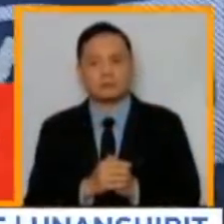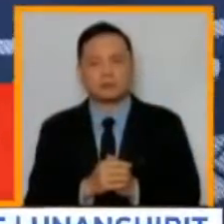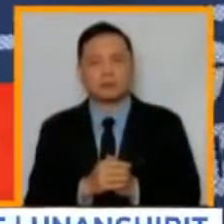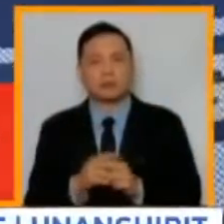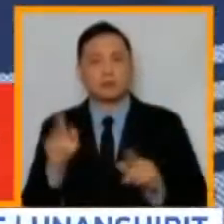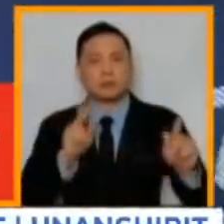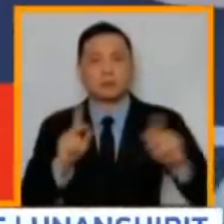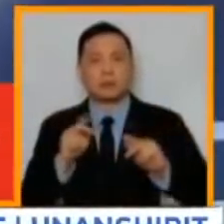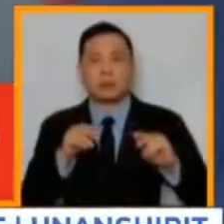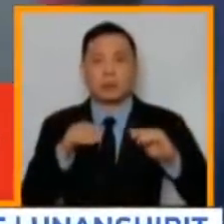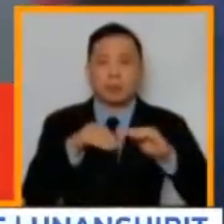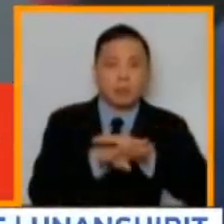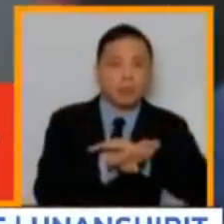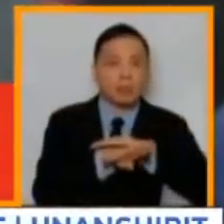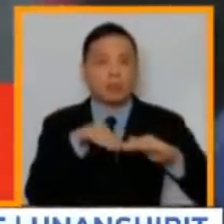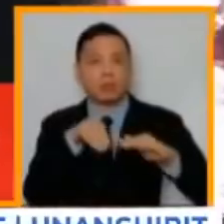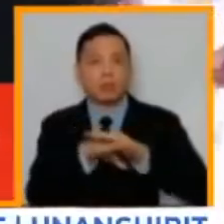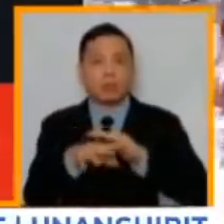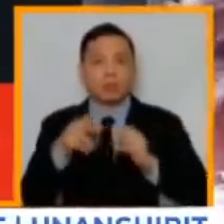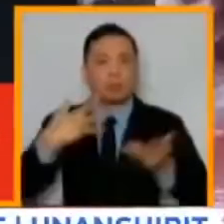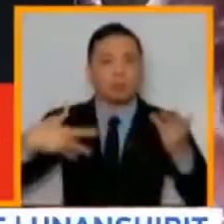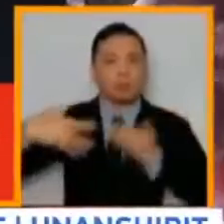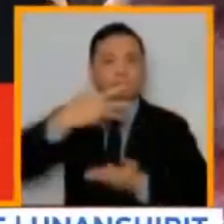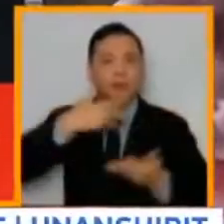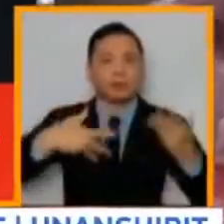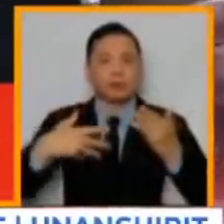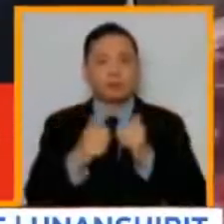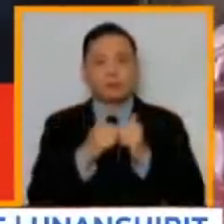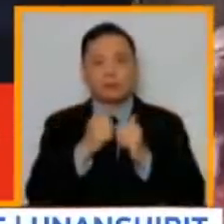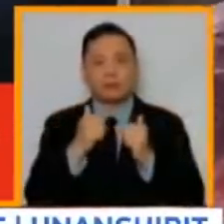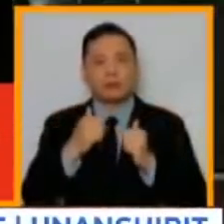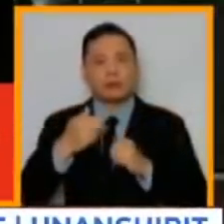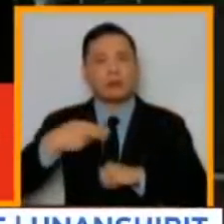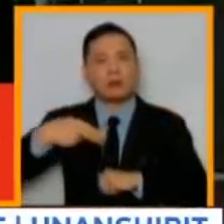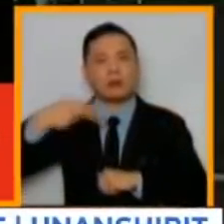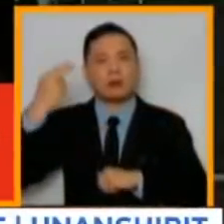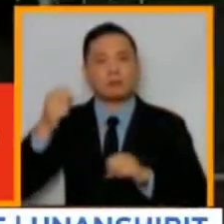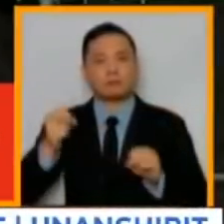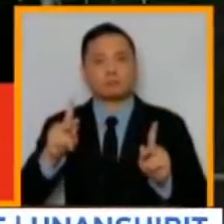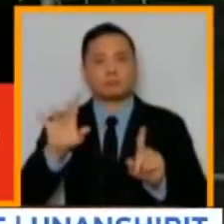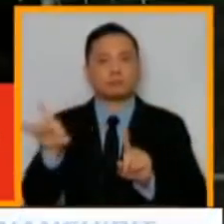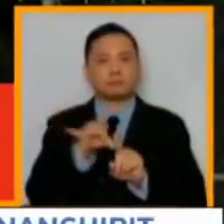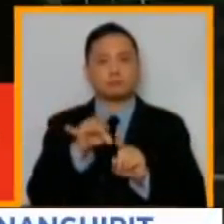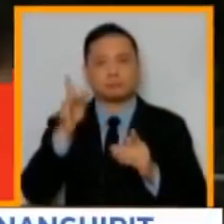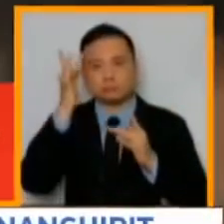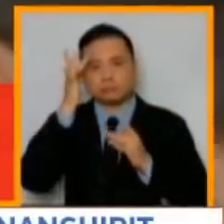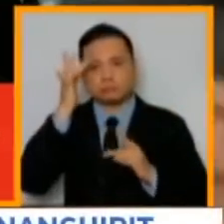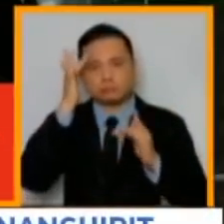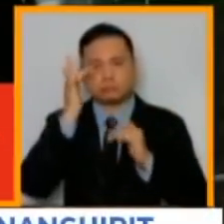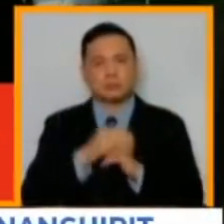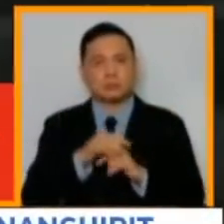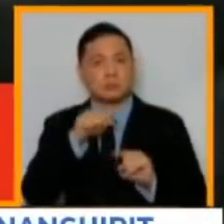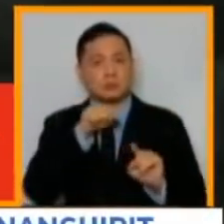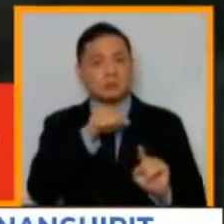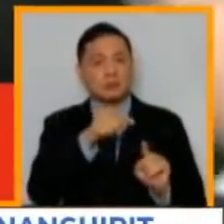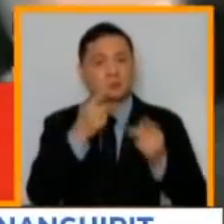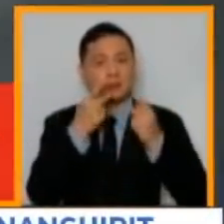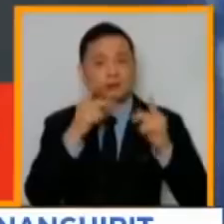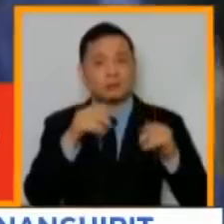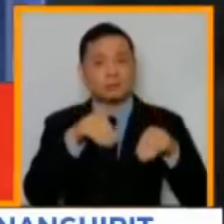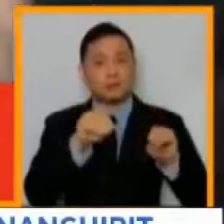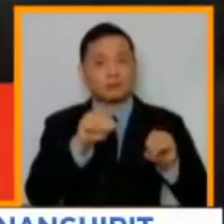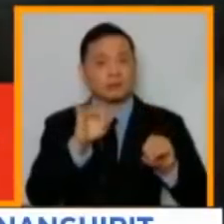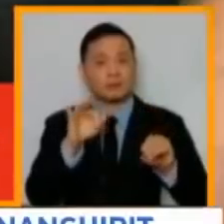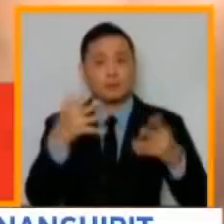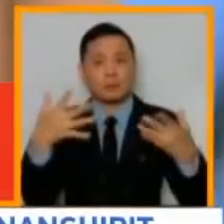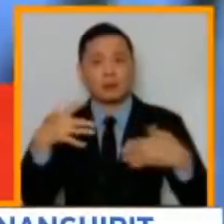Malaki ang posibilidad ng hawahan ng sakit. Kaya rito sa Paco Public Market, bawal pumasok ang hindi bakunado kontra COVID. Vaccinahin nila po